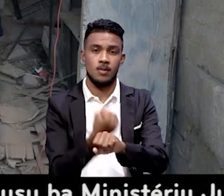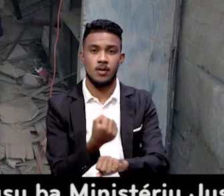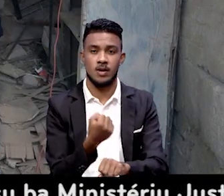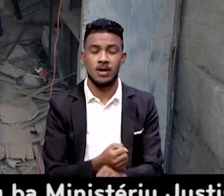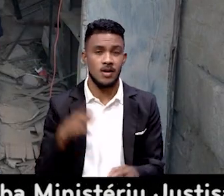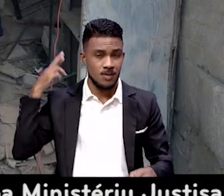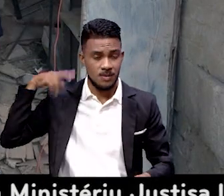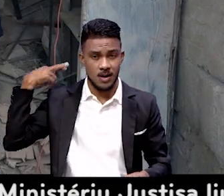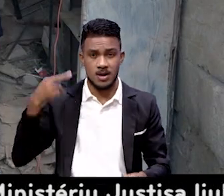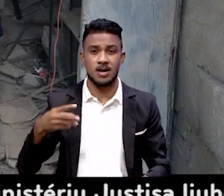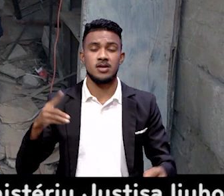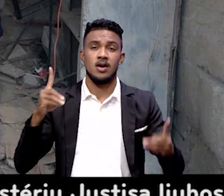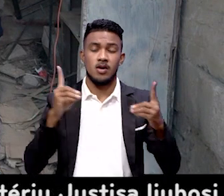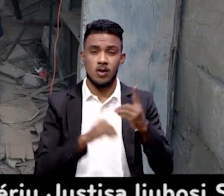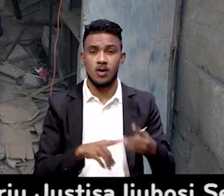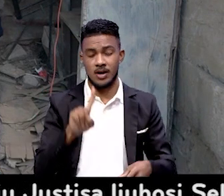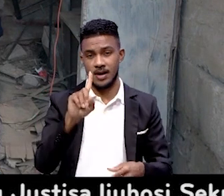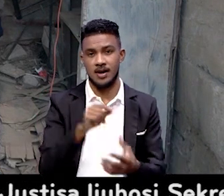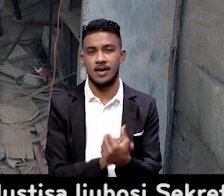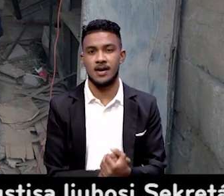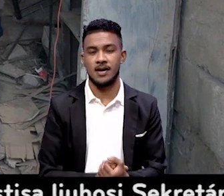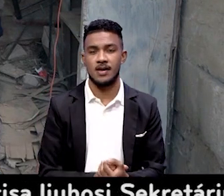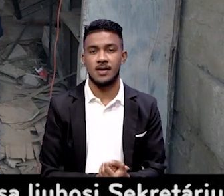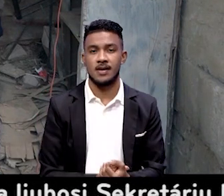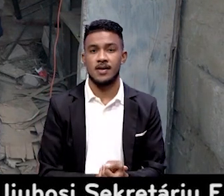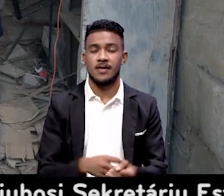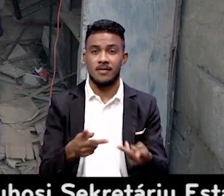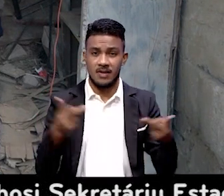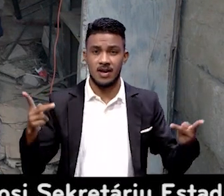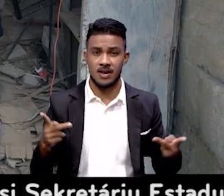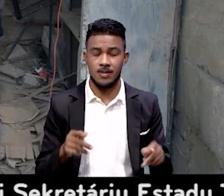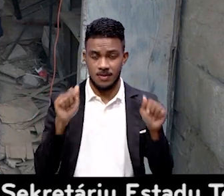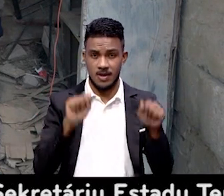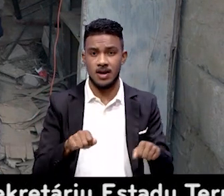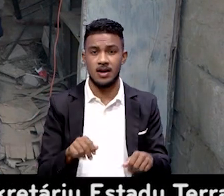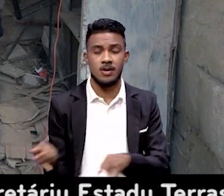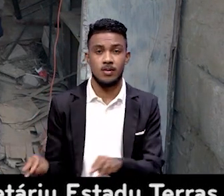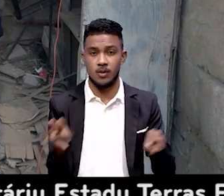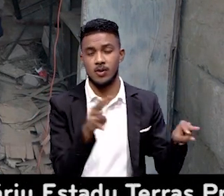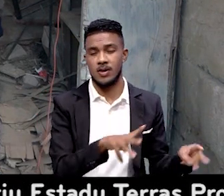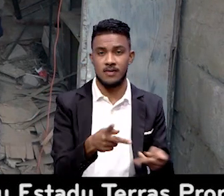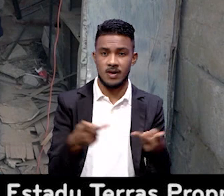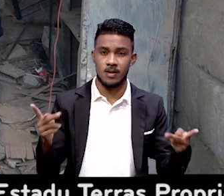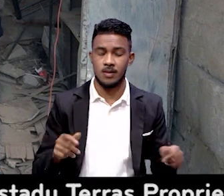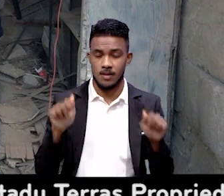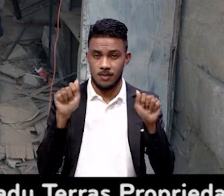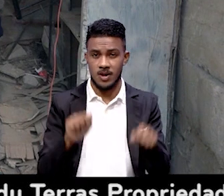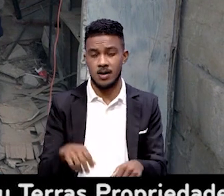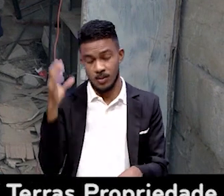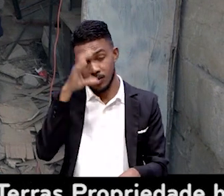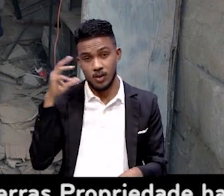tomak hane sang nene ne amasir lai hanu ing kata katu buka fating rumah si guru ni be pratu bele muda sai tu si fatin na tu bele buka fal fatin ne be